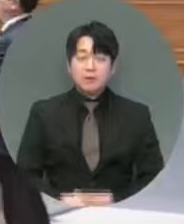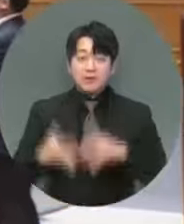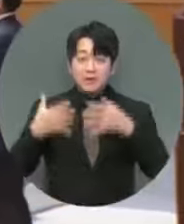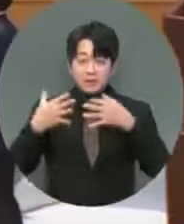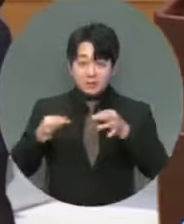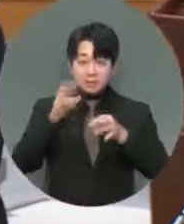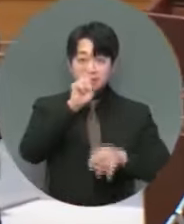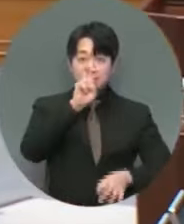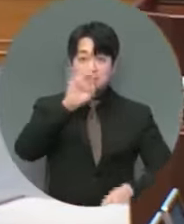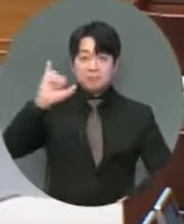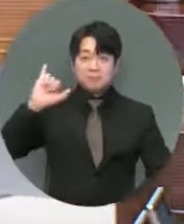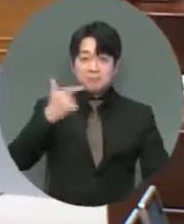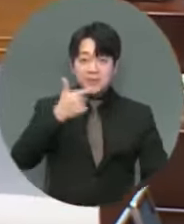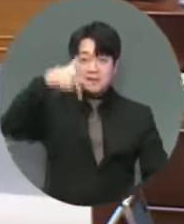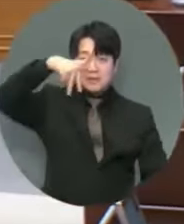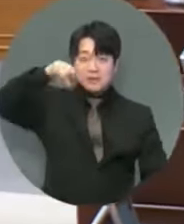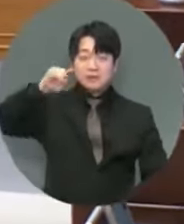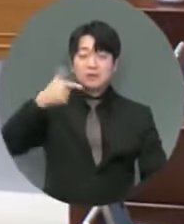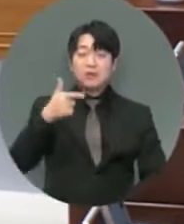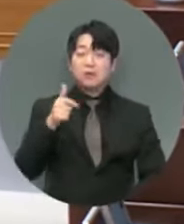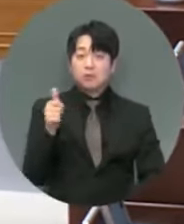김민전 의원,